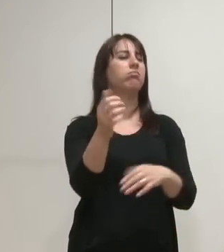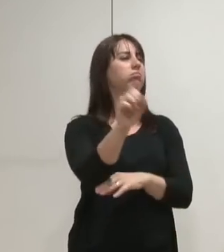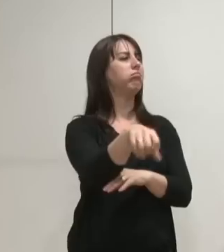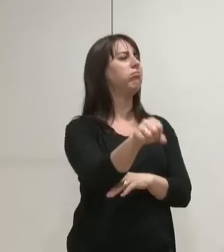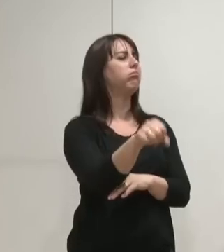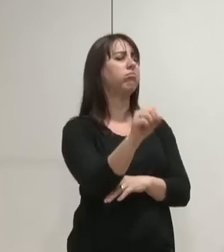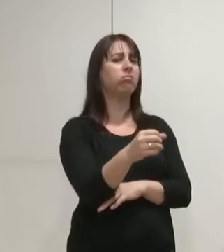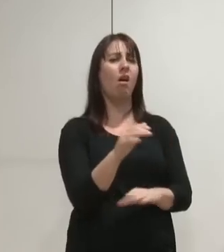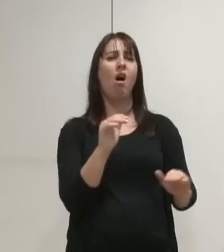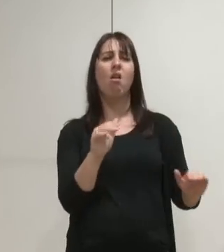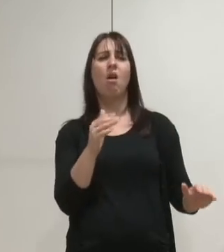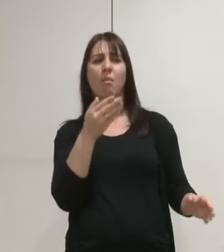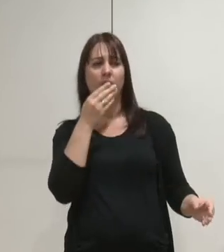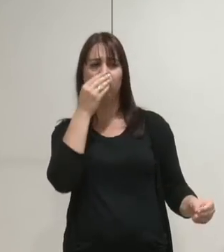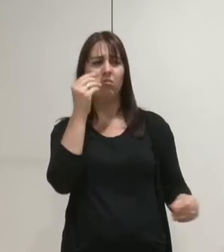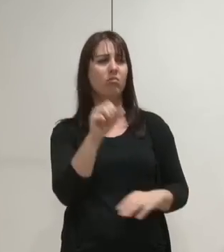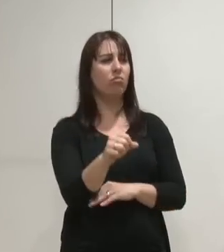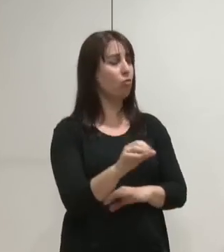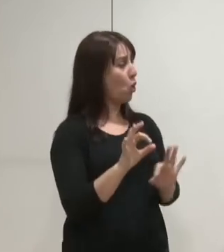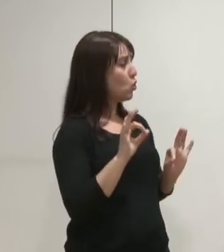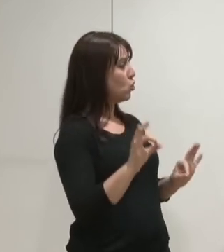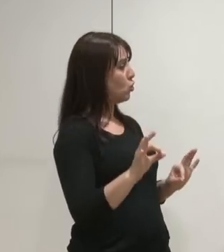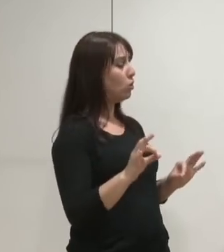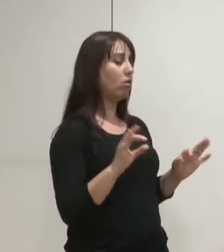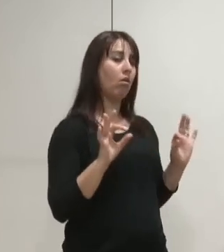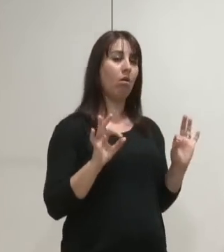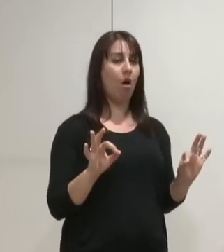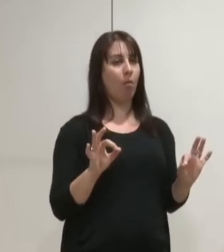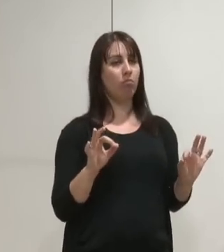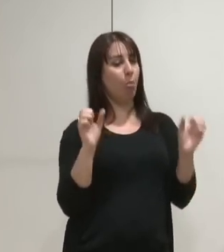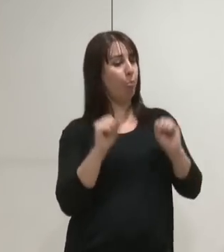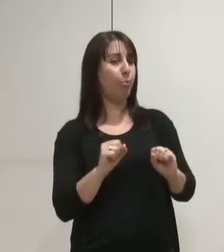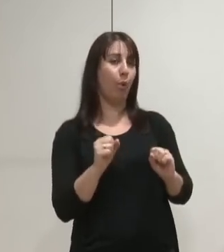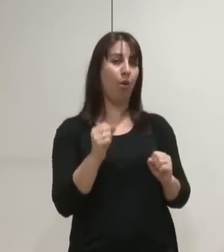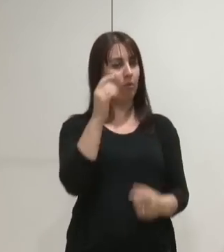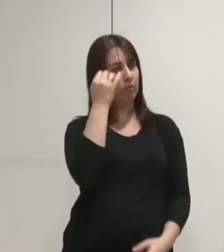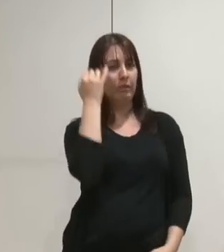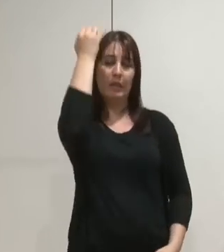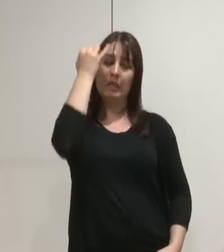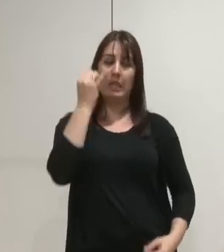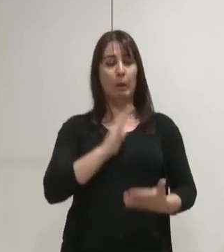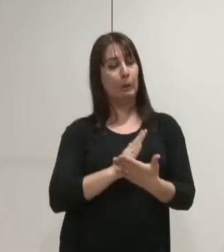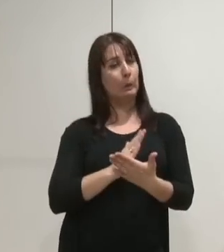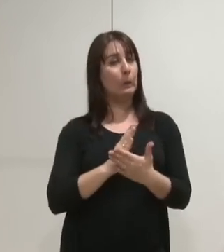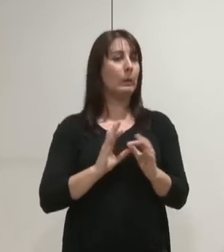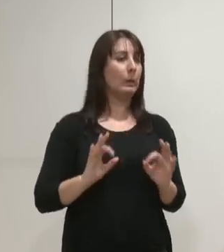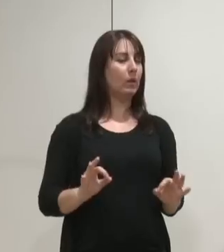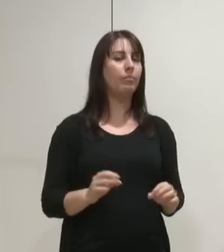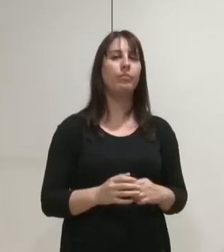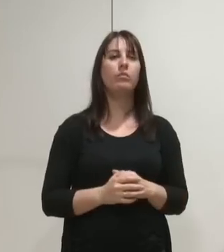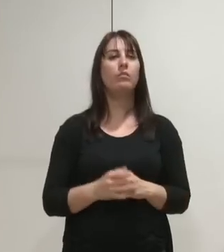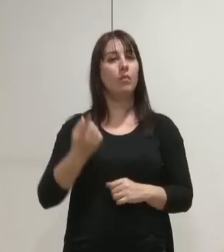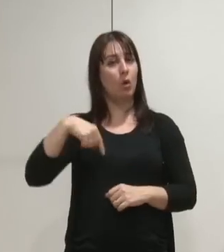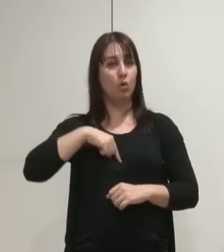goût douteux pouroute vrai conclure sur le fait que nous étions engagés à